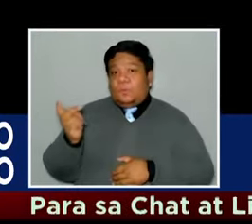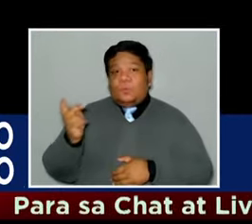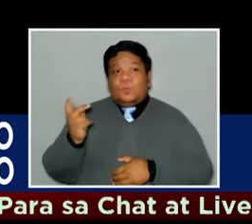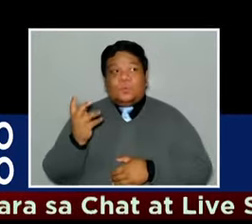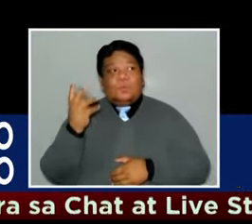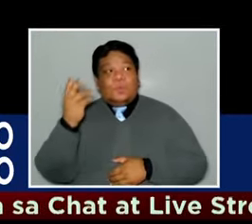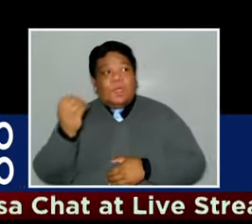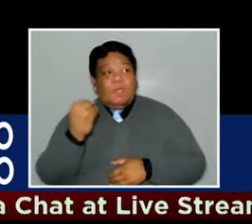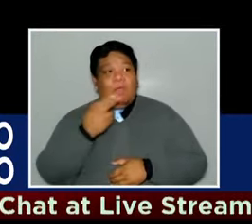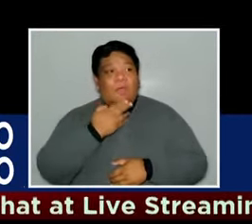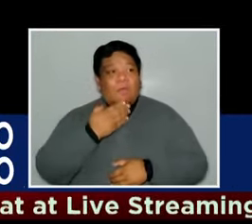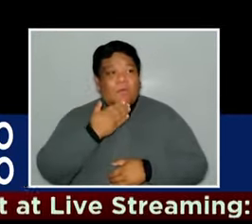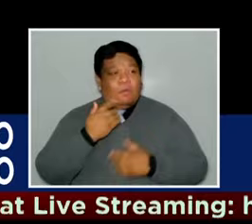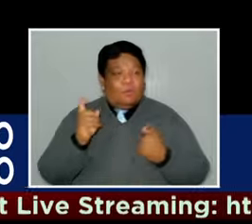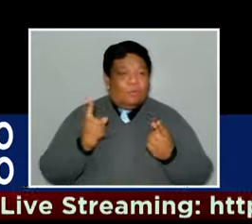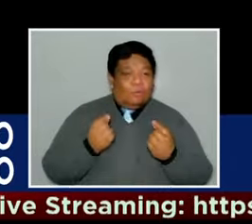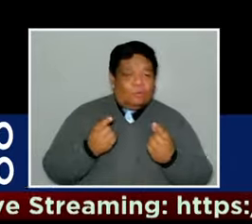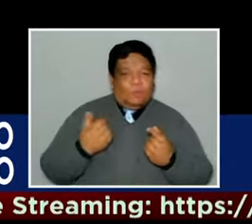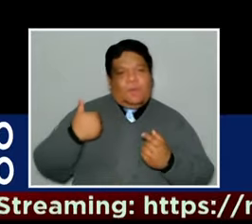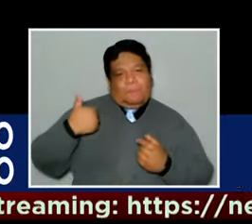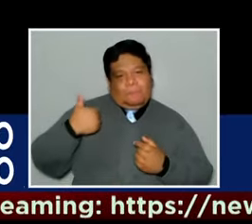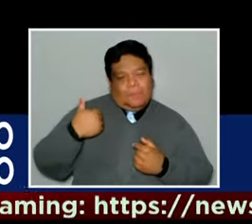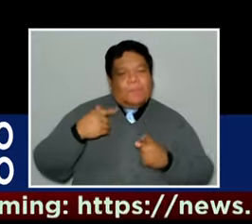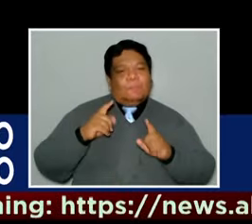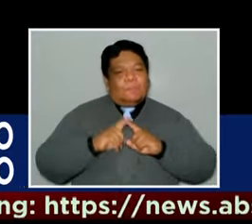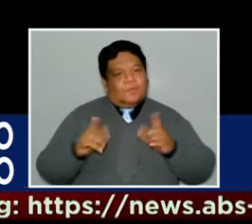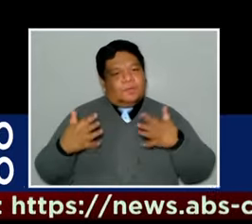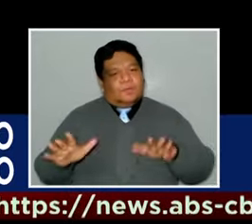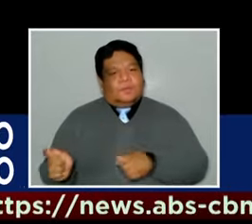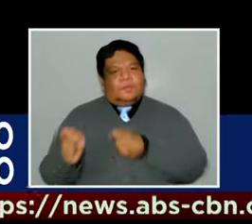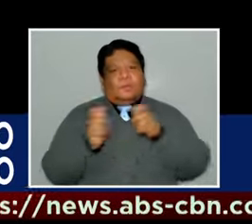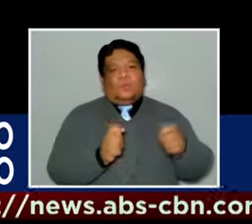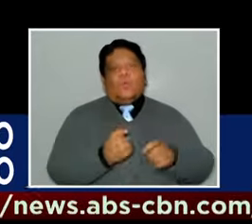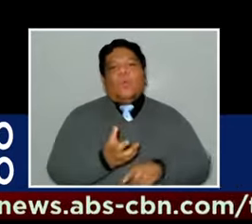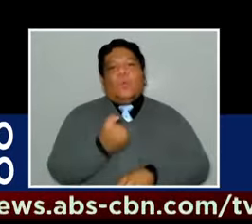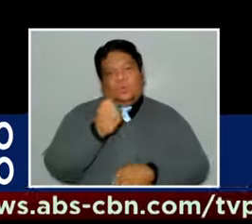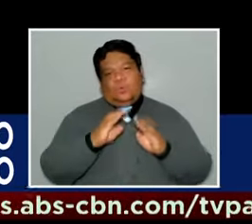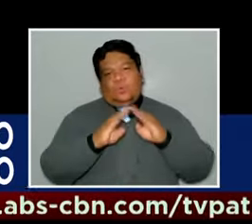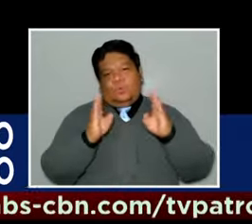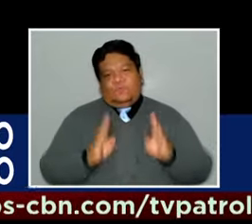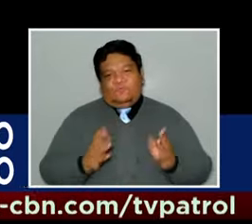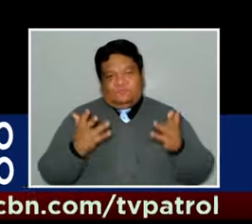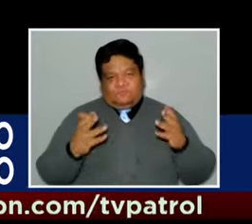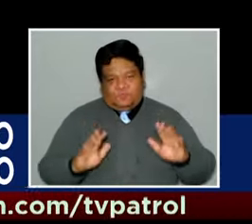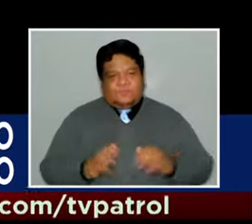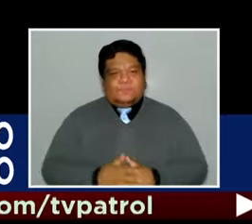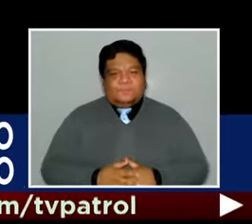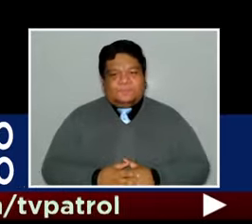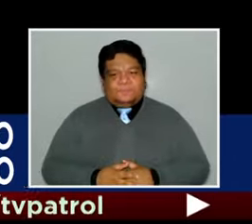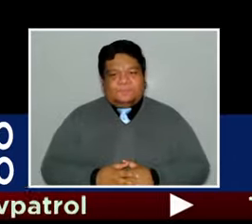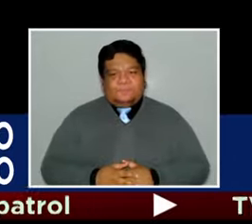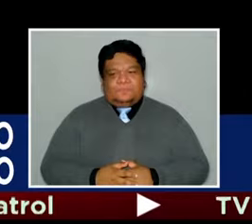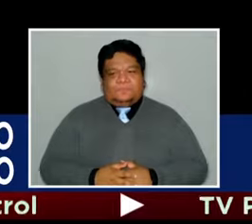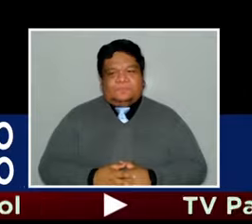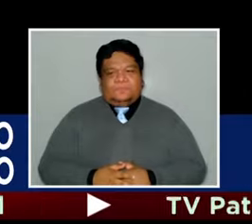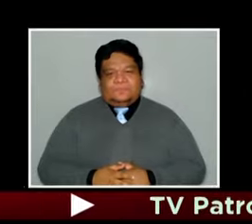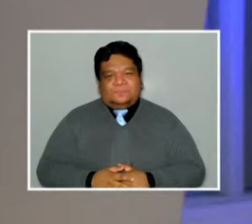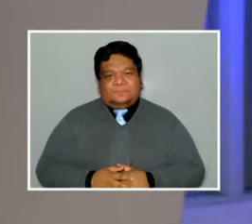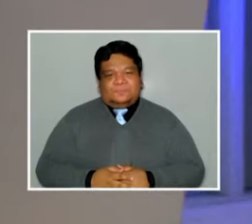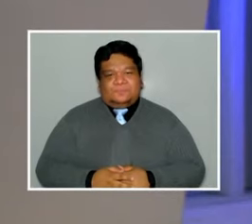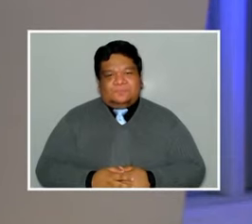sila sa kanilang bago at sariling tahanan. MJ Felipe, ABS-CBN News.